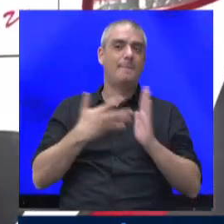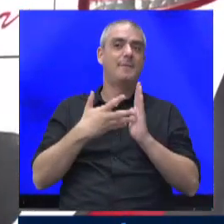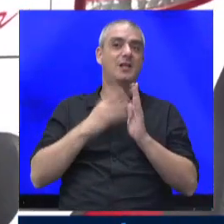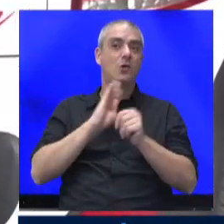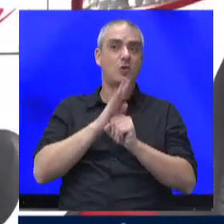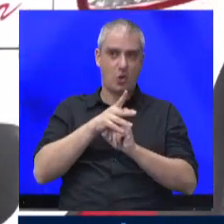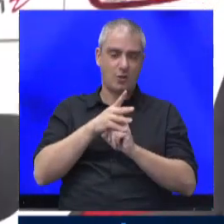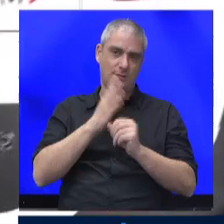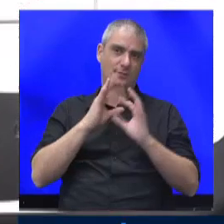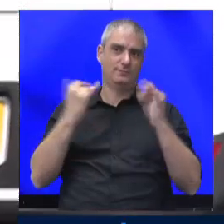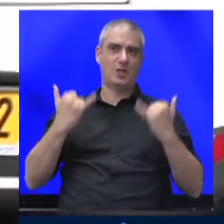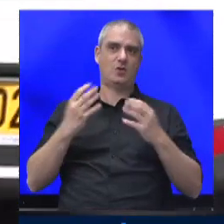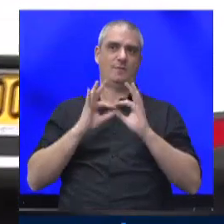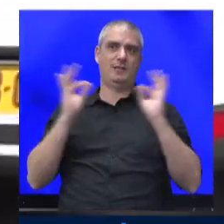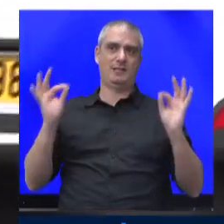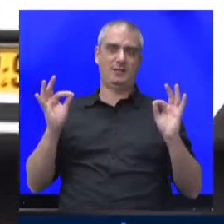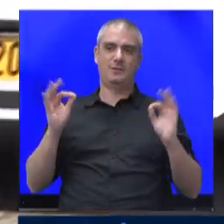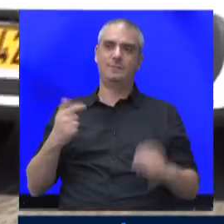לדרך.